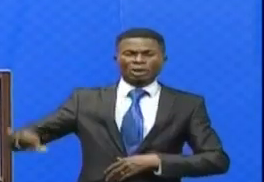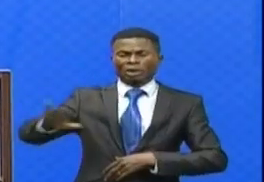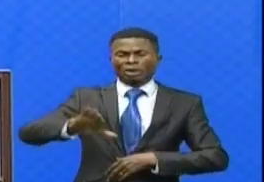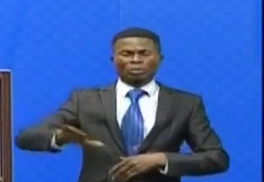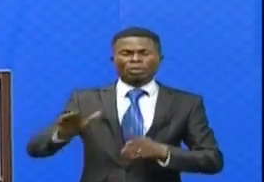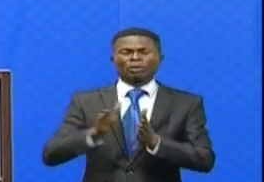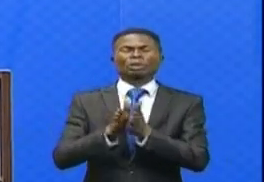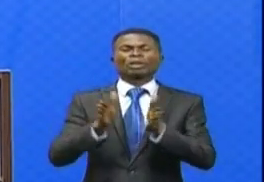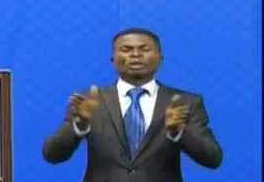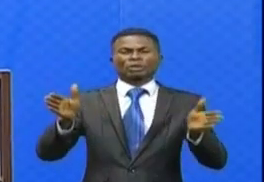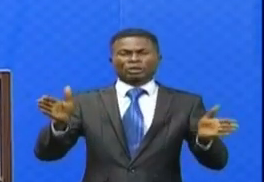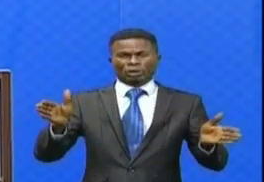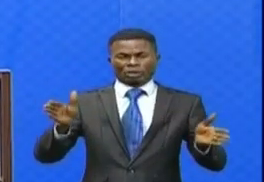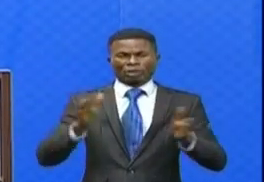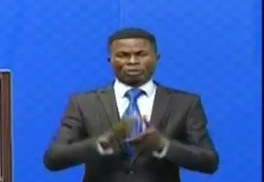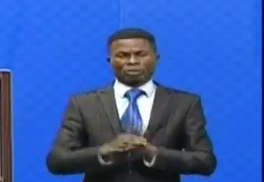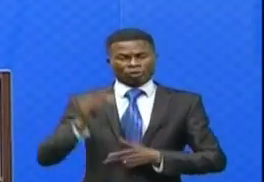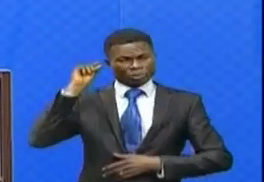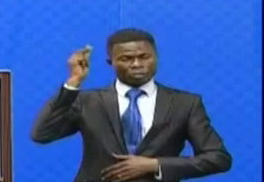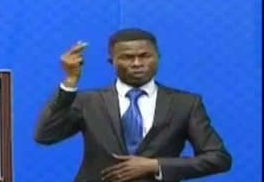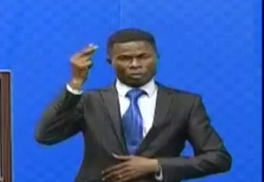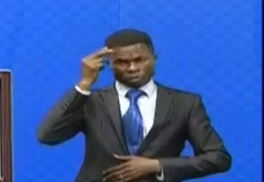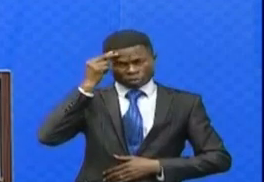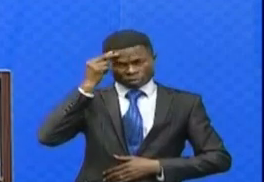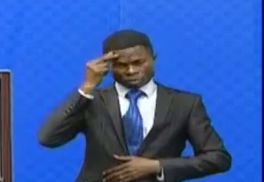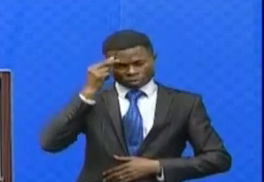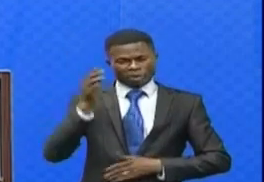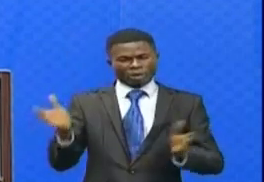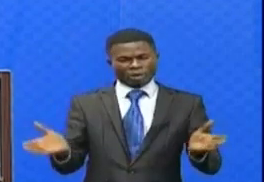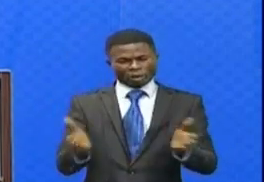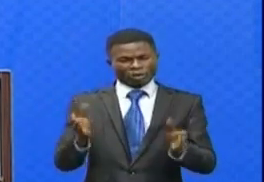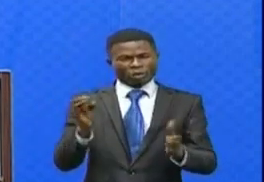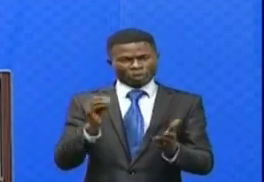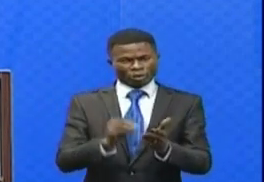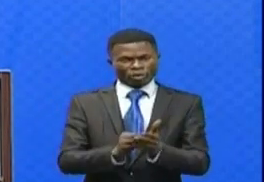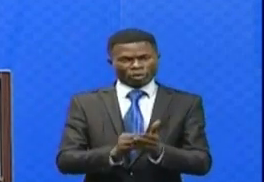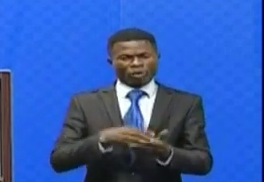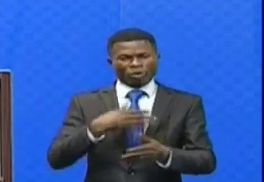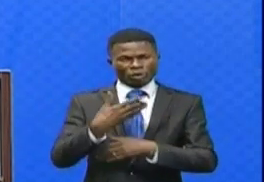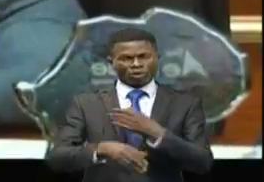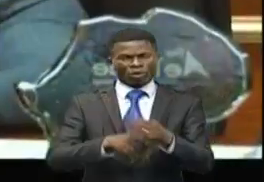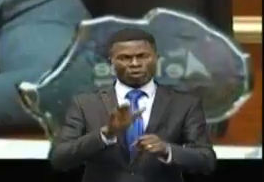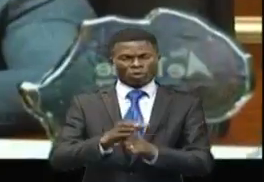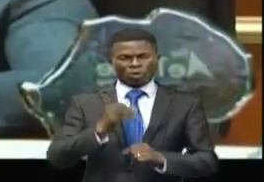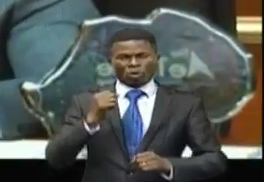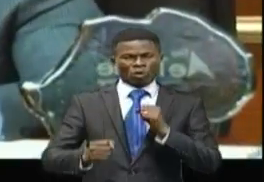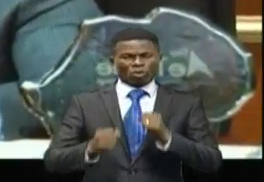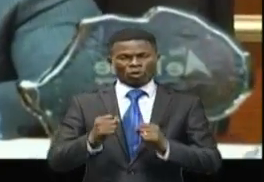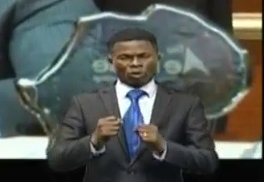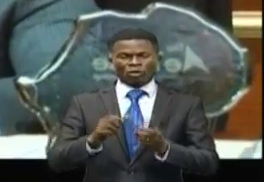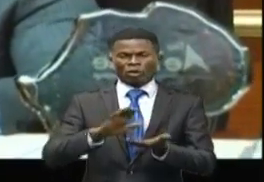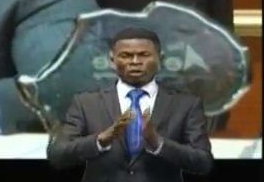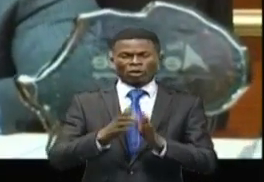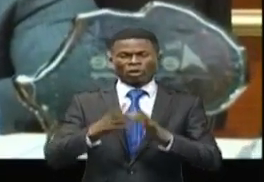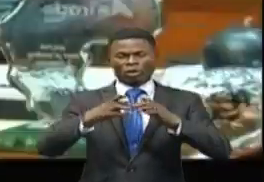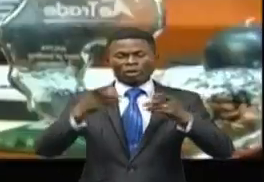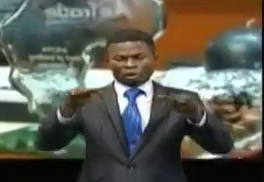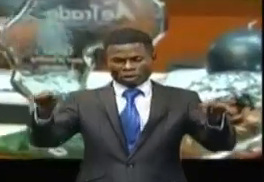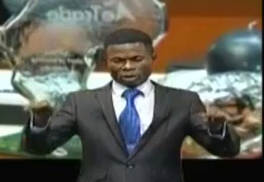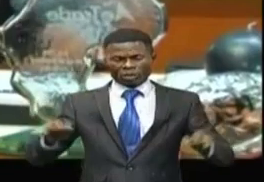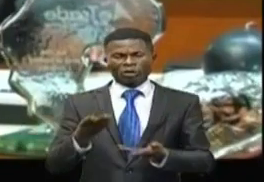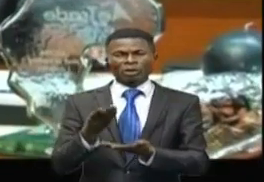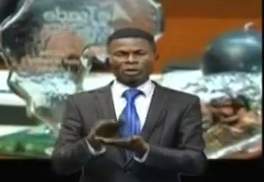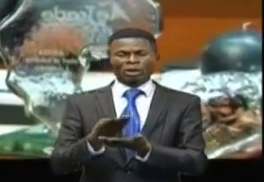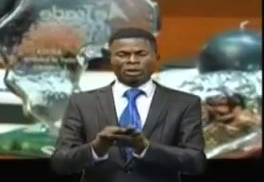national le gouvernement a été encouragé à fournir plus d'efforts pour élargir l'espace budgétaire